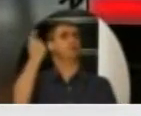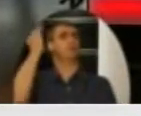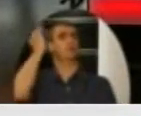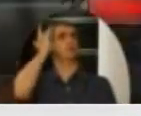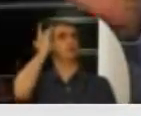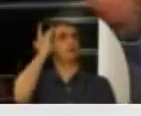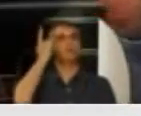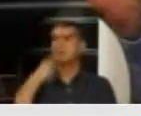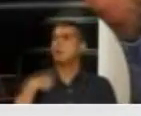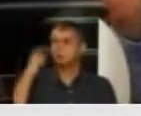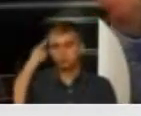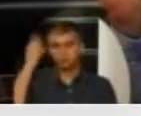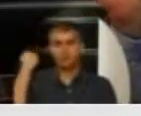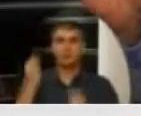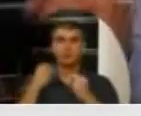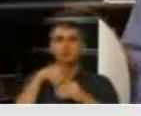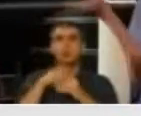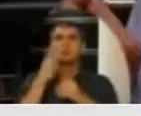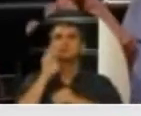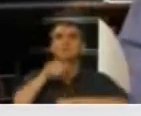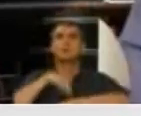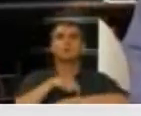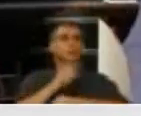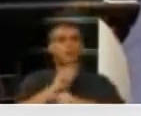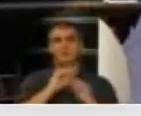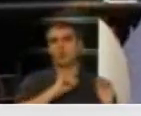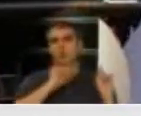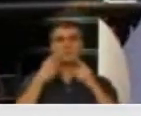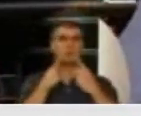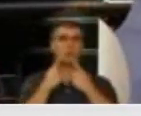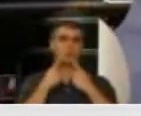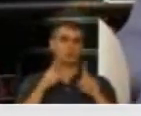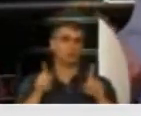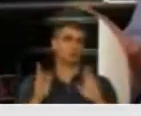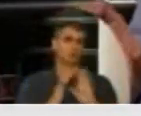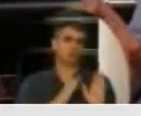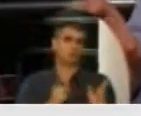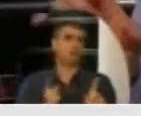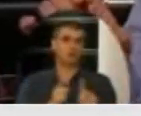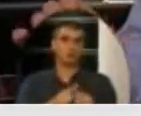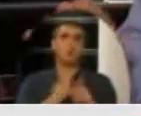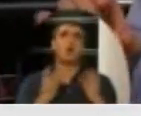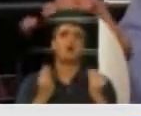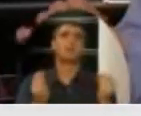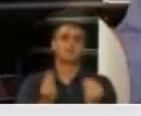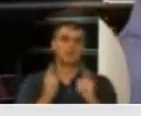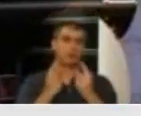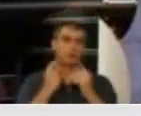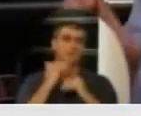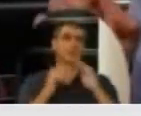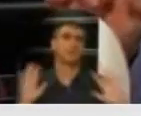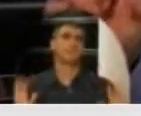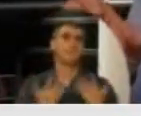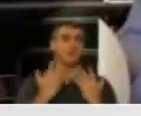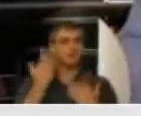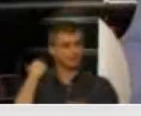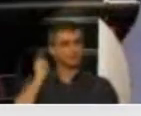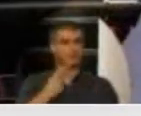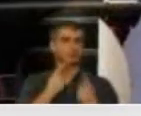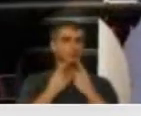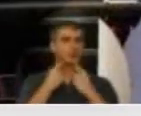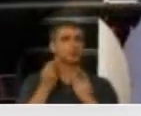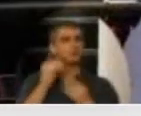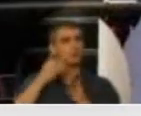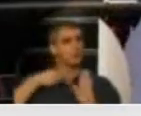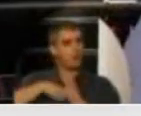נדמה לי שהדברים היו בתוך 24 שעות, ולא הובאו לידי דיון, כמו שיותר מדי דברים קורים בתהליכים המהירים, והיה רצוי שידון בהם יותר